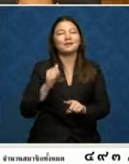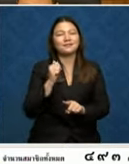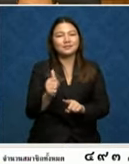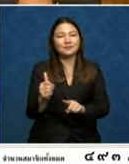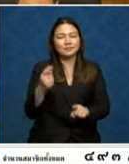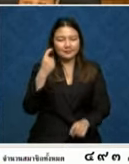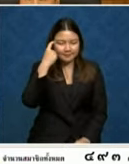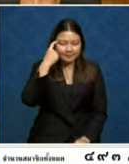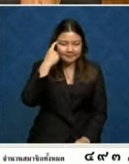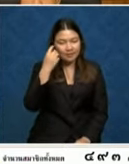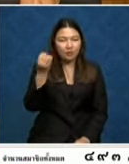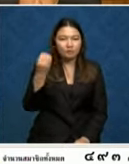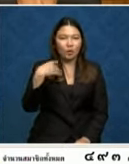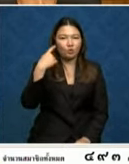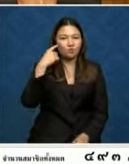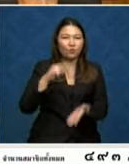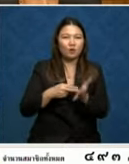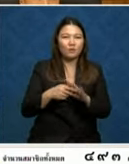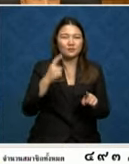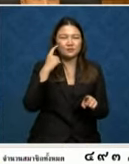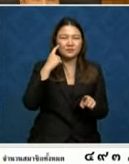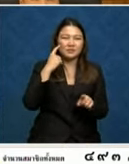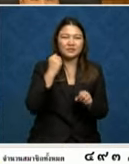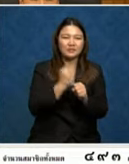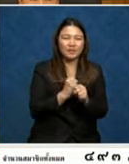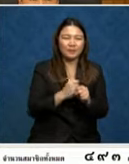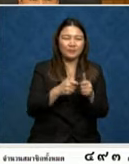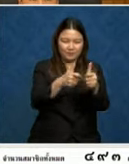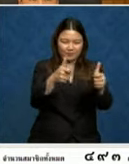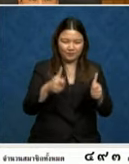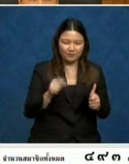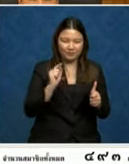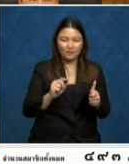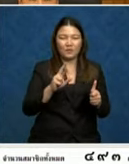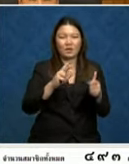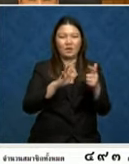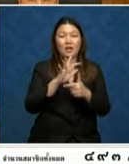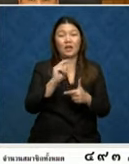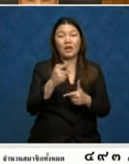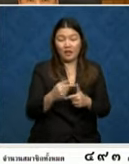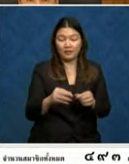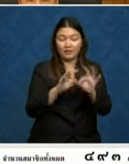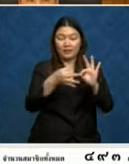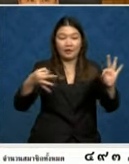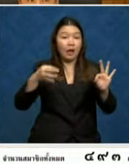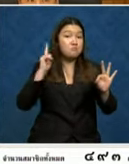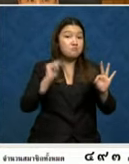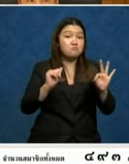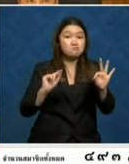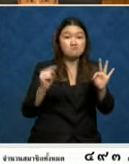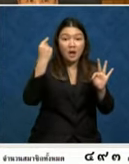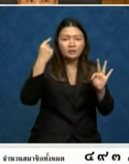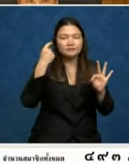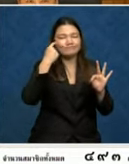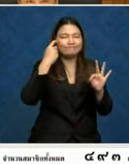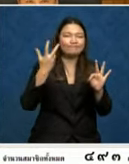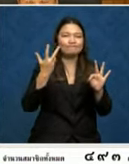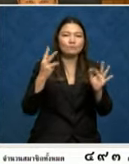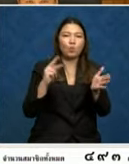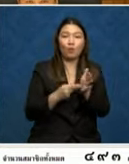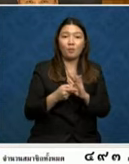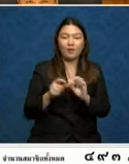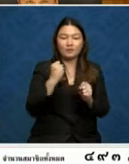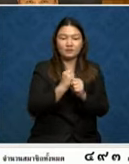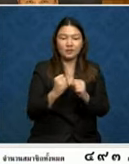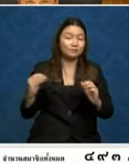ครั และกไม่อยากสรางบรษฐานให่ให้สภาาแข่นี้ในการแ้ rais และเพิ่มเติมหลกการที่บน